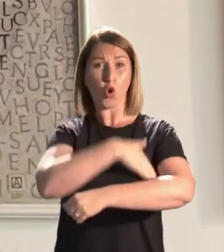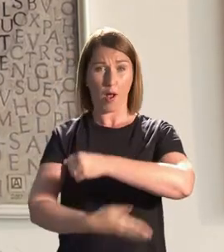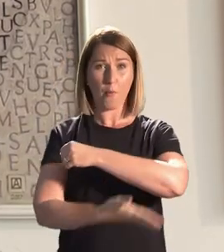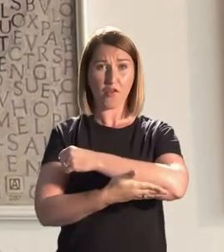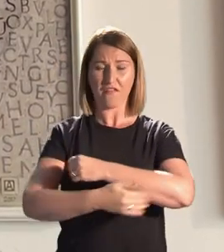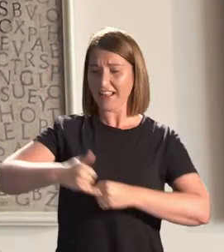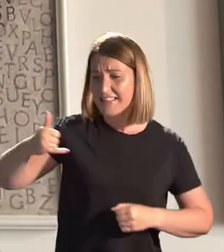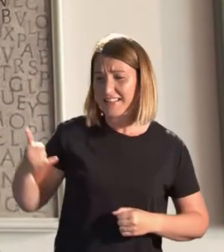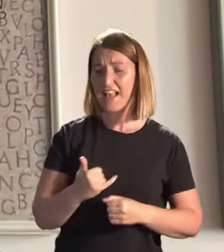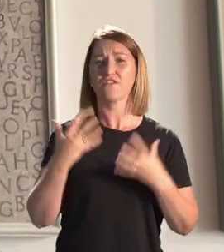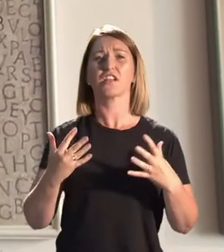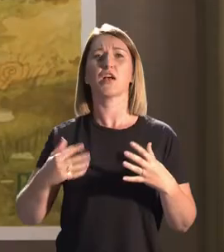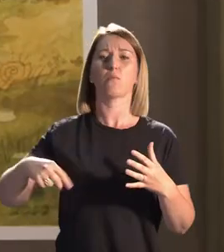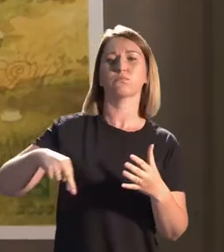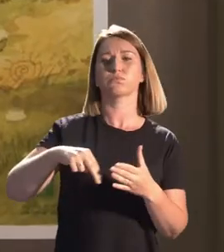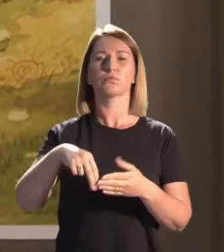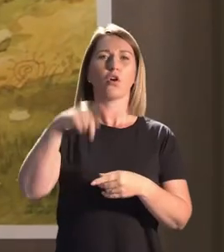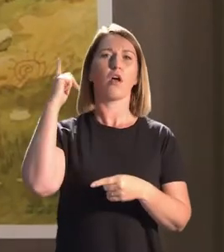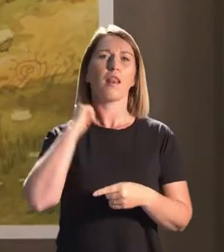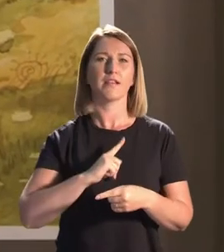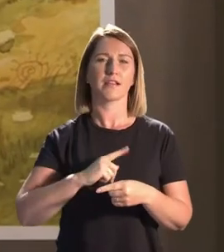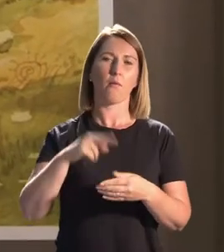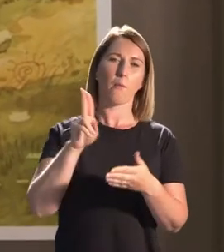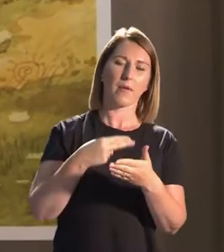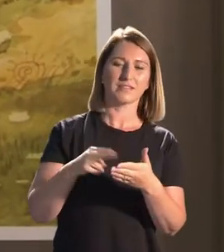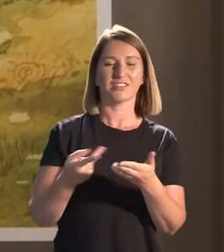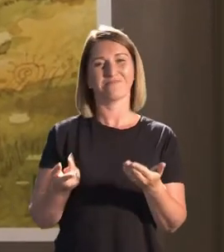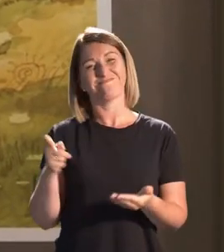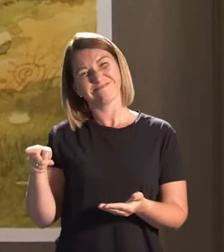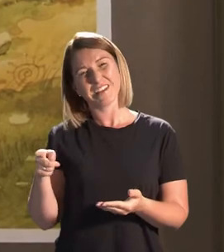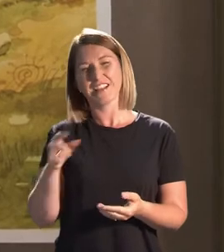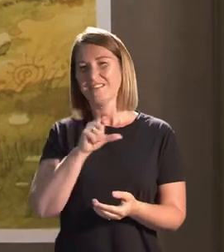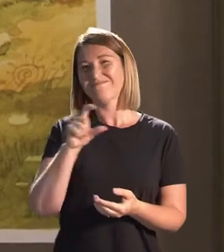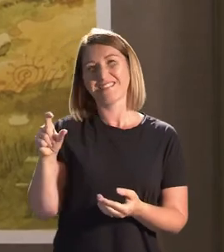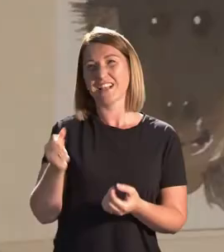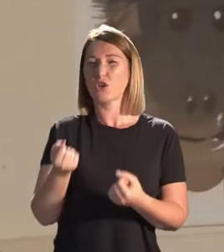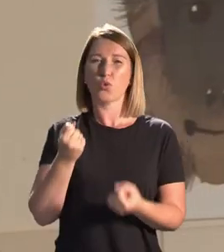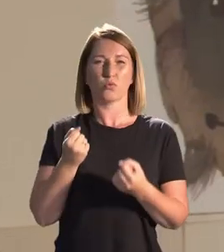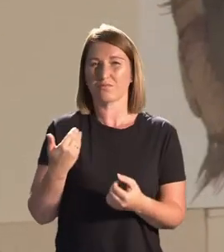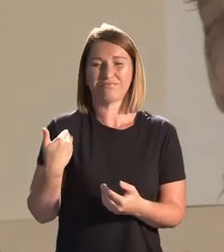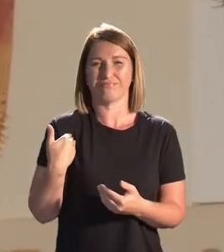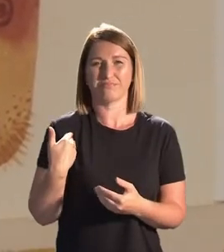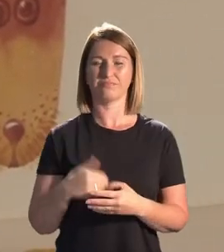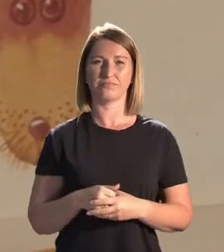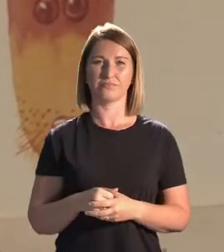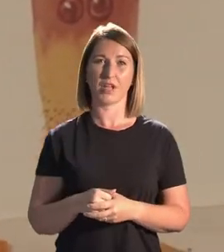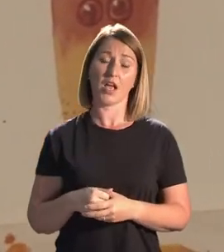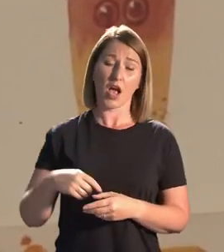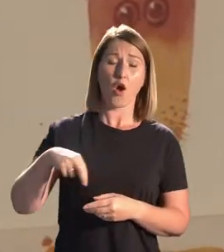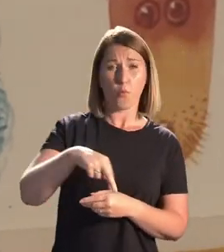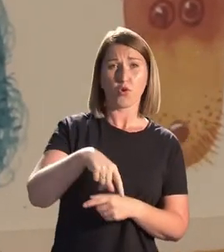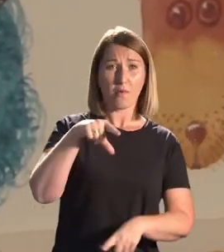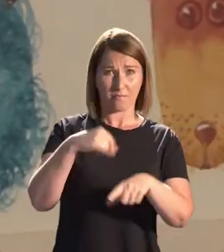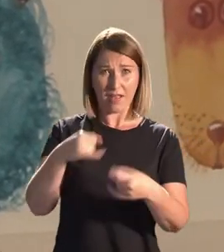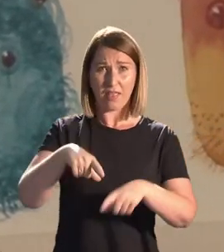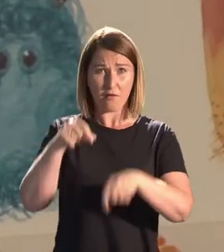pójść do jakiegoś liceum plastycznego, no ale wtedy nie było możliwości, więc poszedłem do